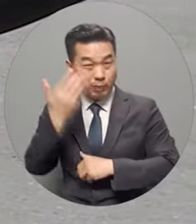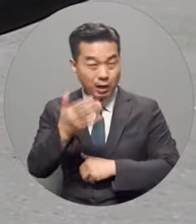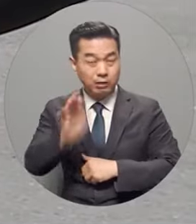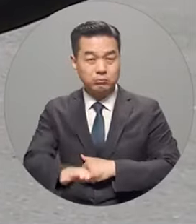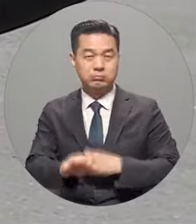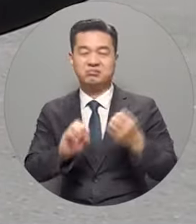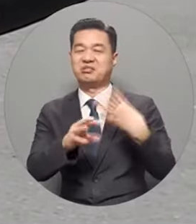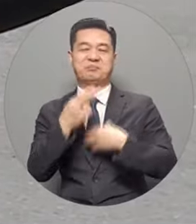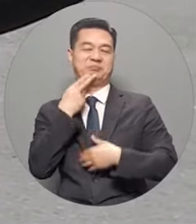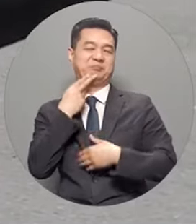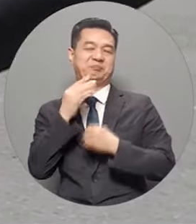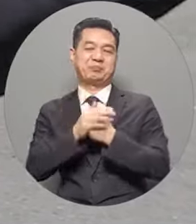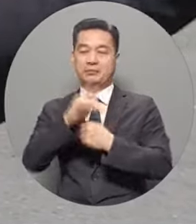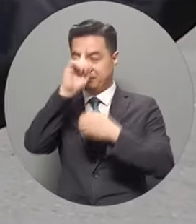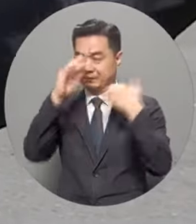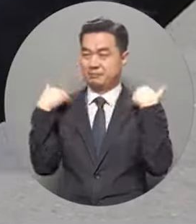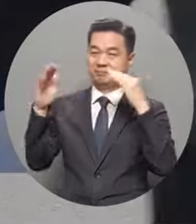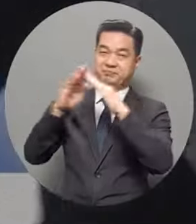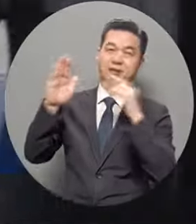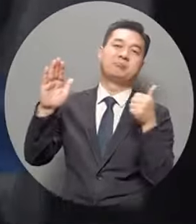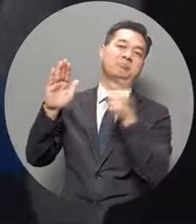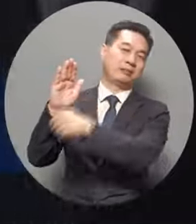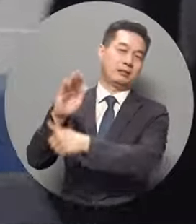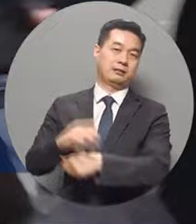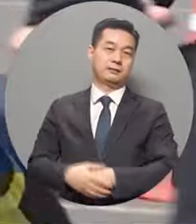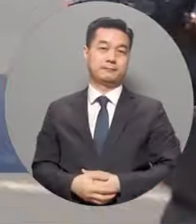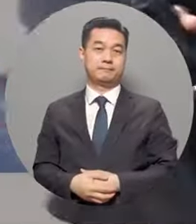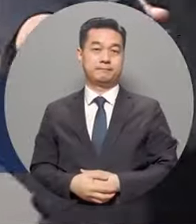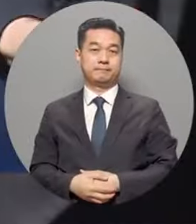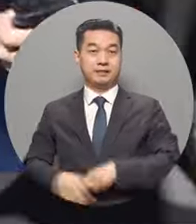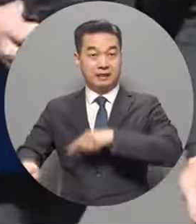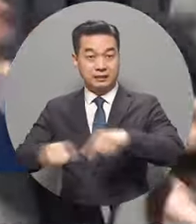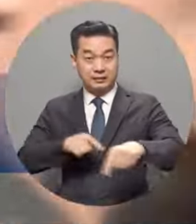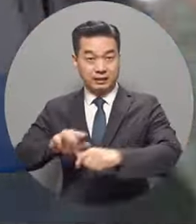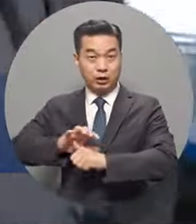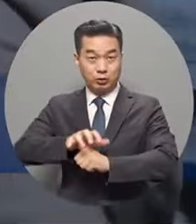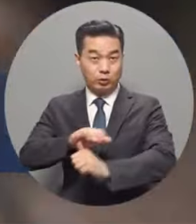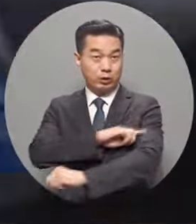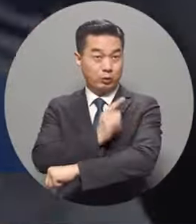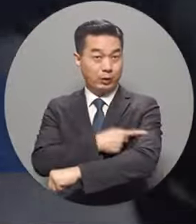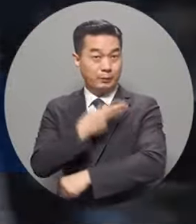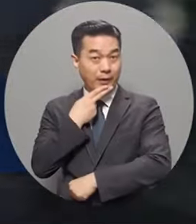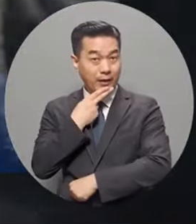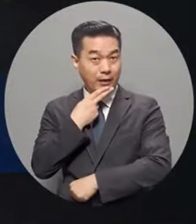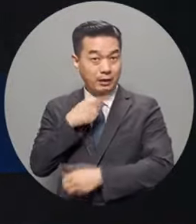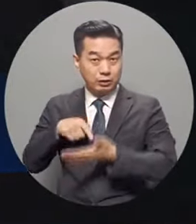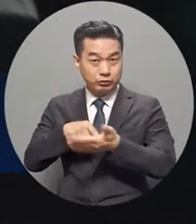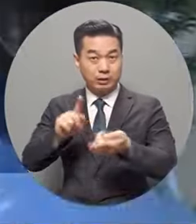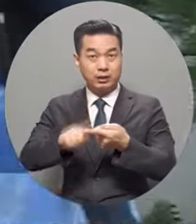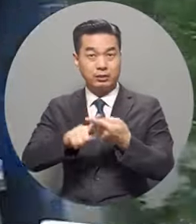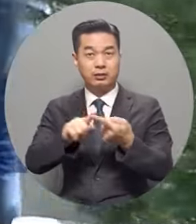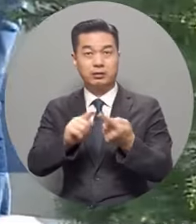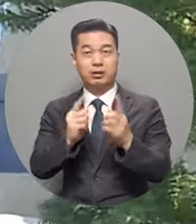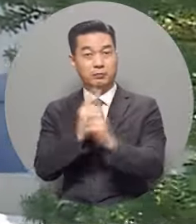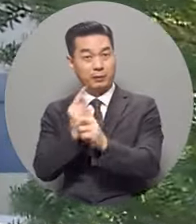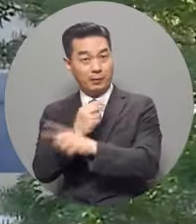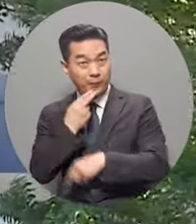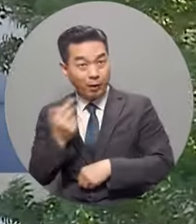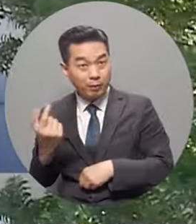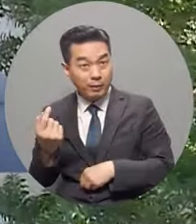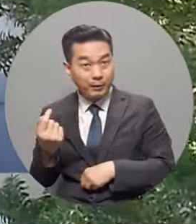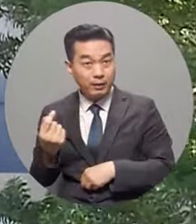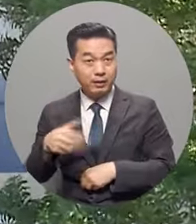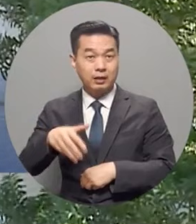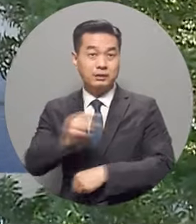청사 안으로 들어갔습니다. 작전 통제권이 없으셨다는 주장에 대해서는 변동이 없으신 건가요? 해병 사망 사건 이후에